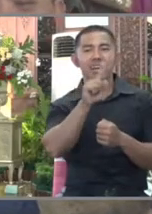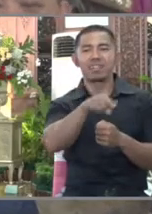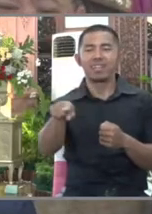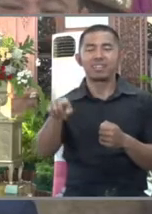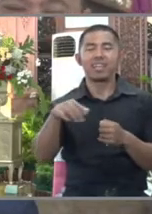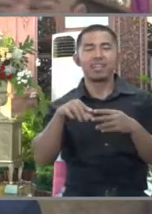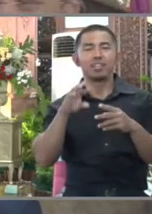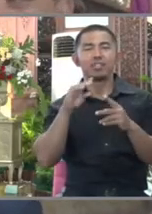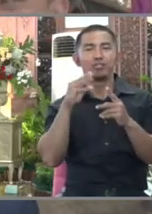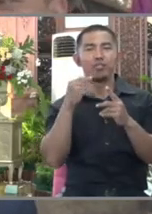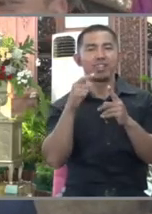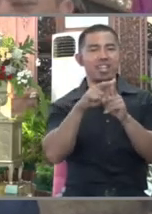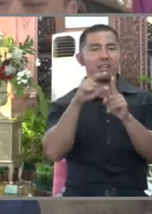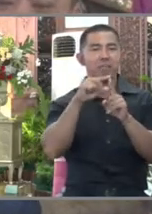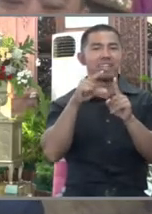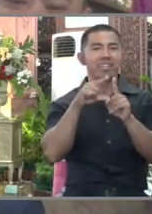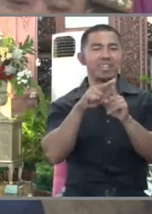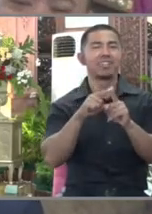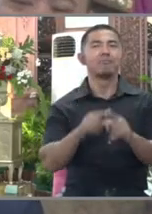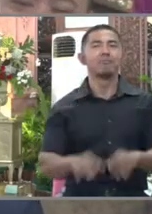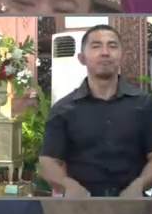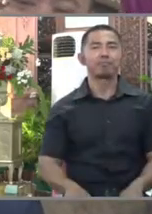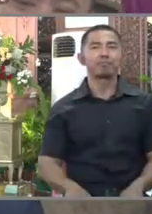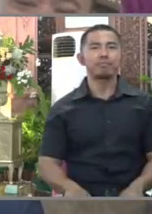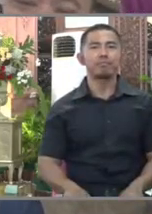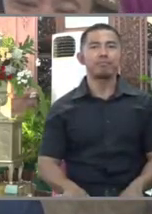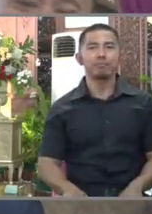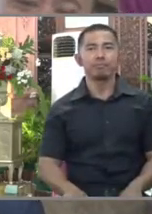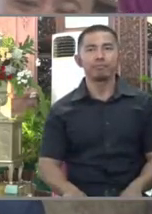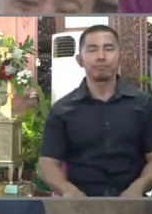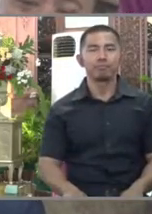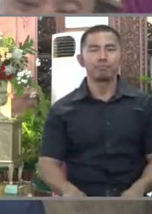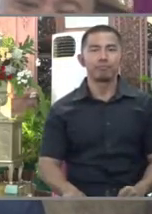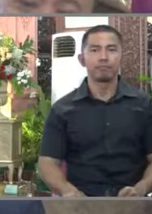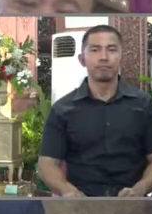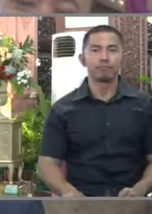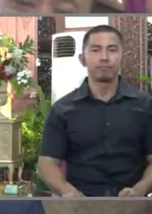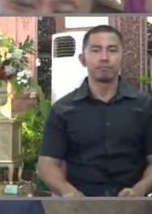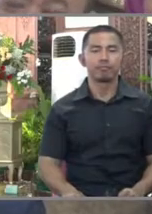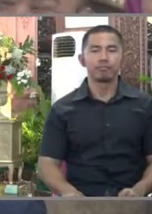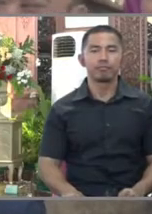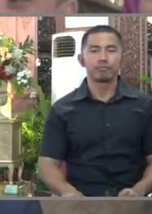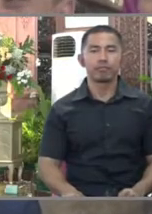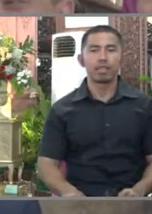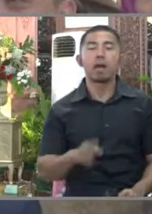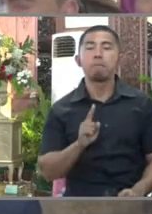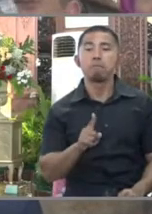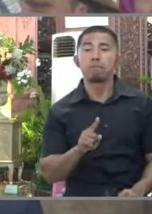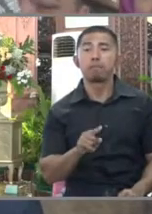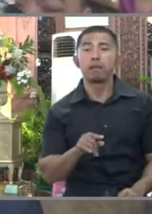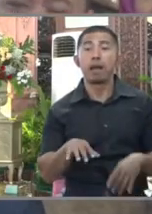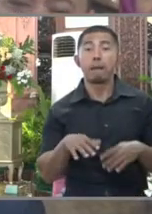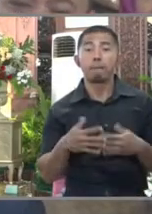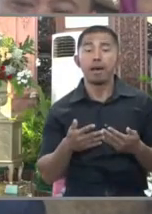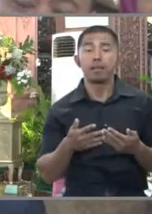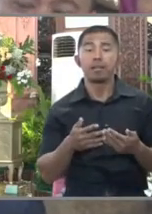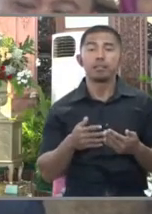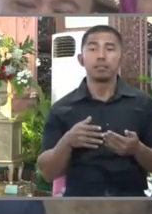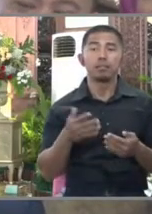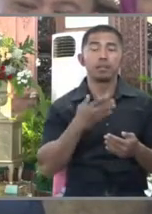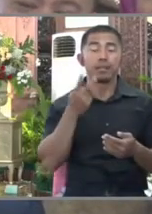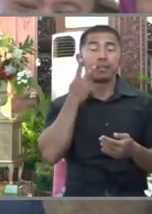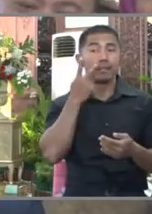suara DPRD. DPRD suara rakyat, ya begitu gitu. Ya, jadi apa yang menjadi, yang kita dengar, kita